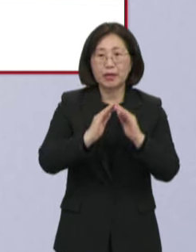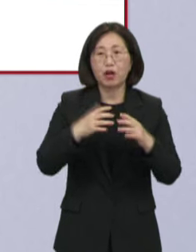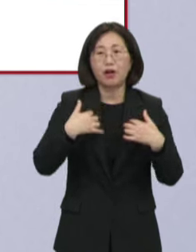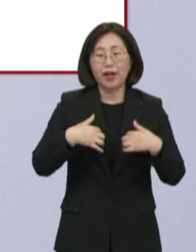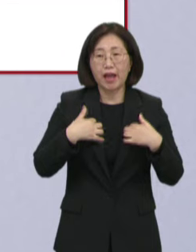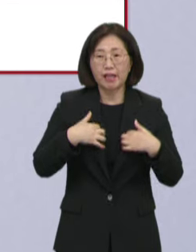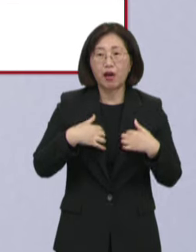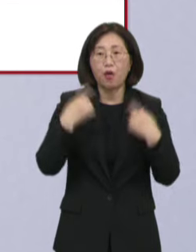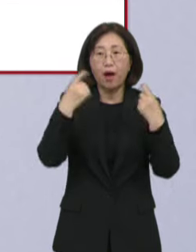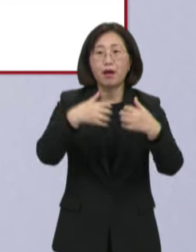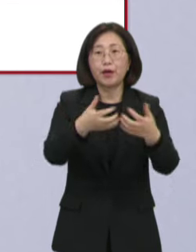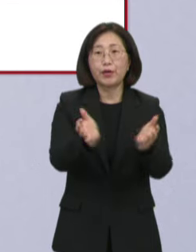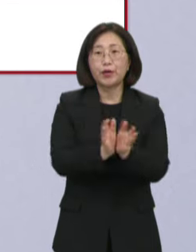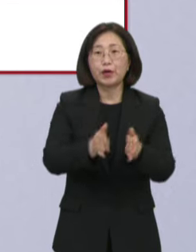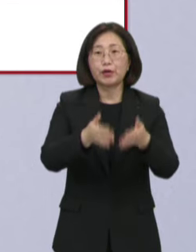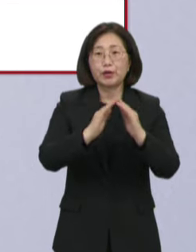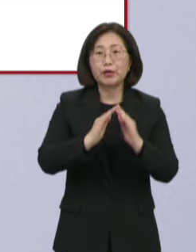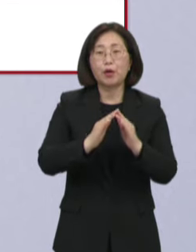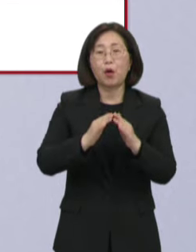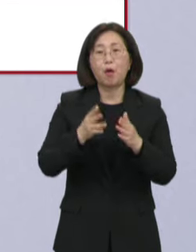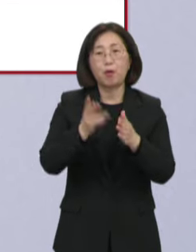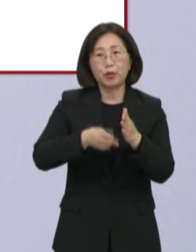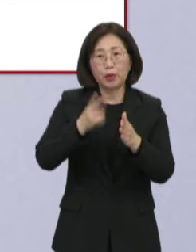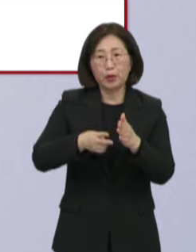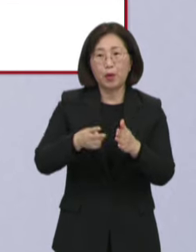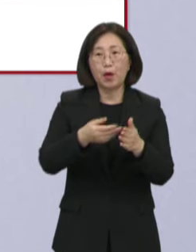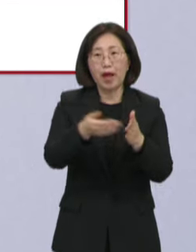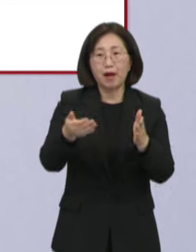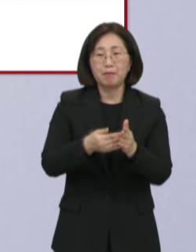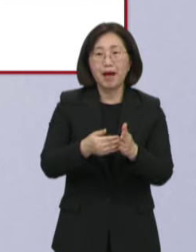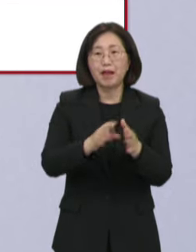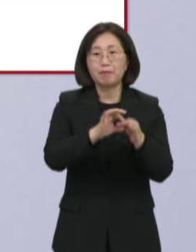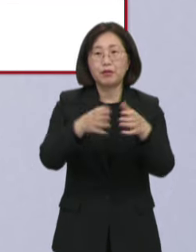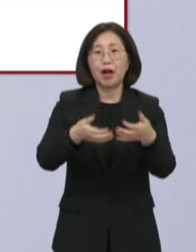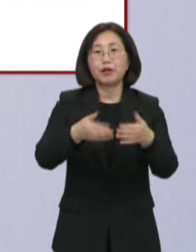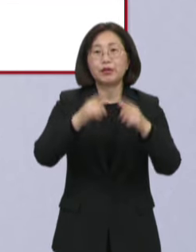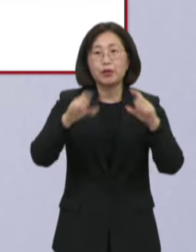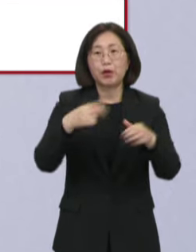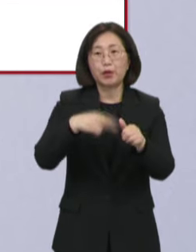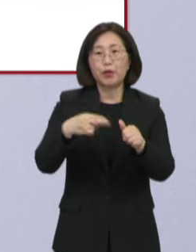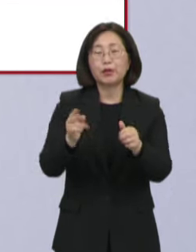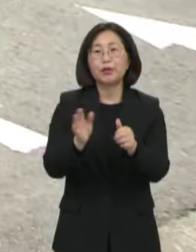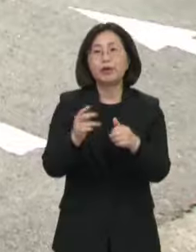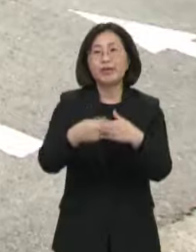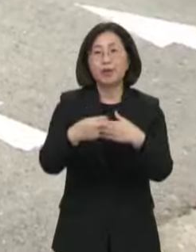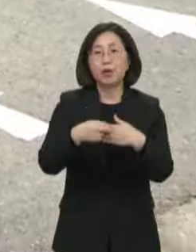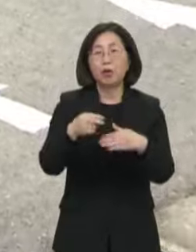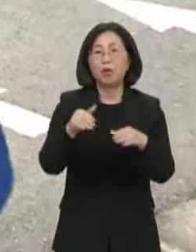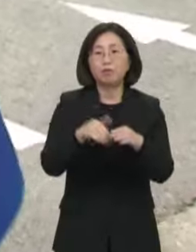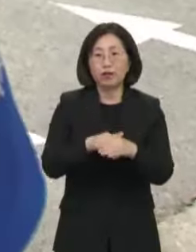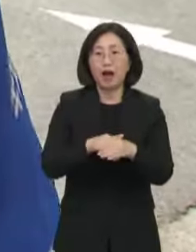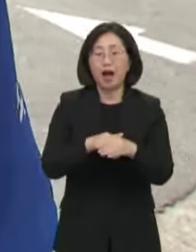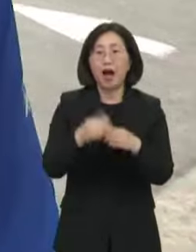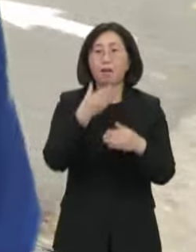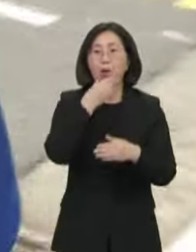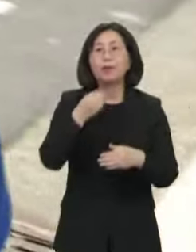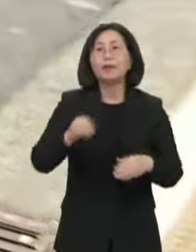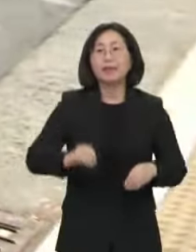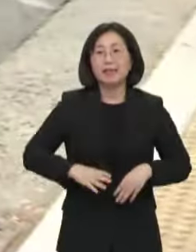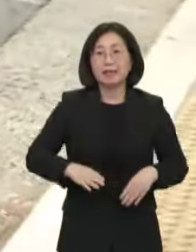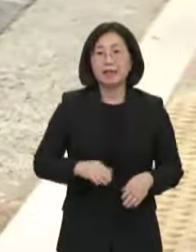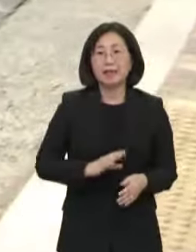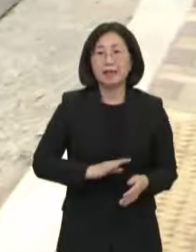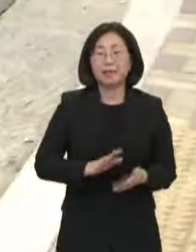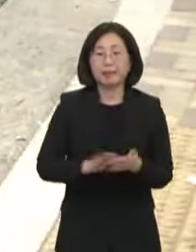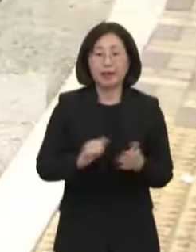벨트 구축, 철도 항만 등 인프라 확충, 교육, 의료, 문화, 복지 확대 등입니다. 나서열 후보는 인구